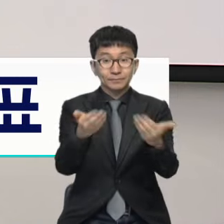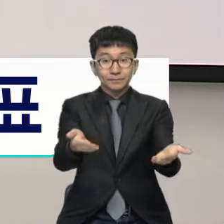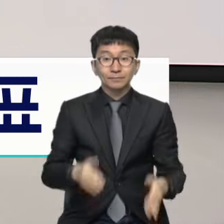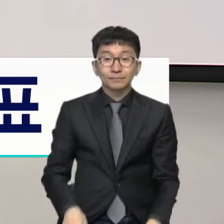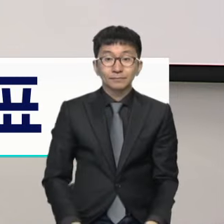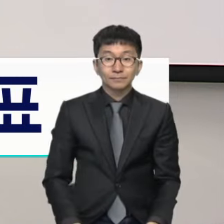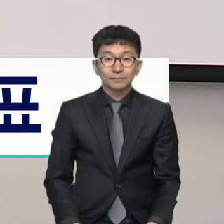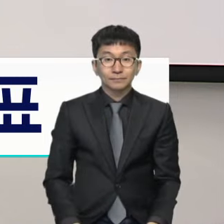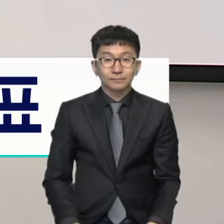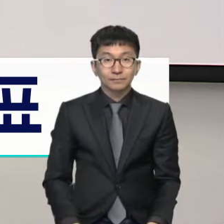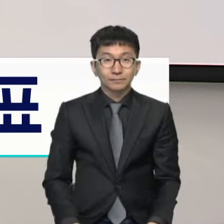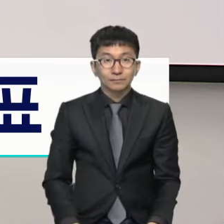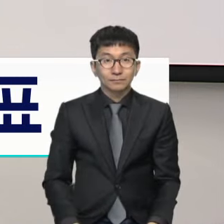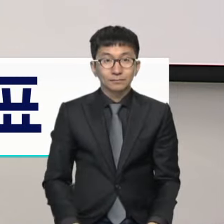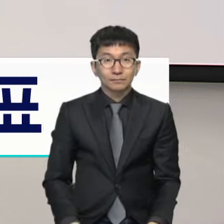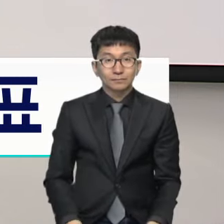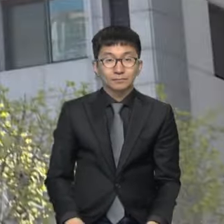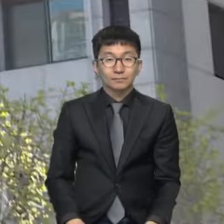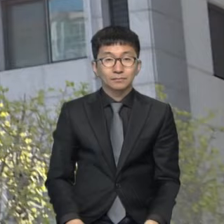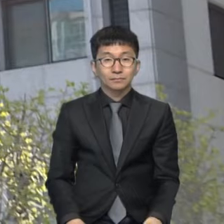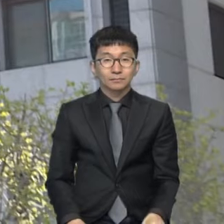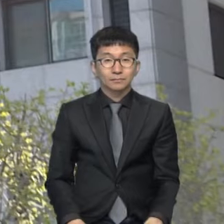기자가 전하겠습니다.